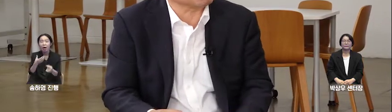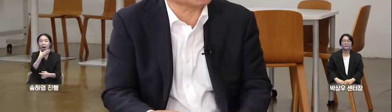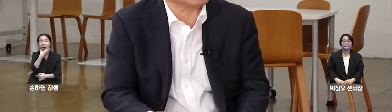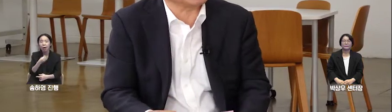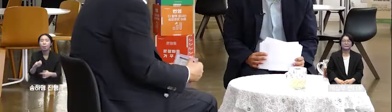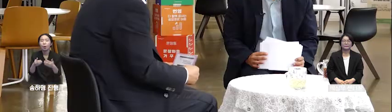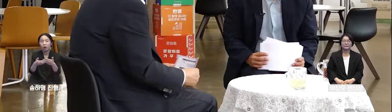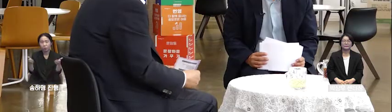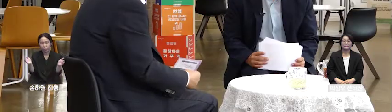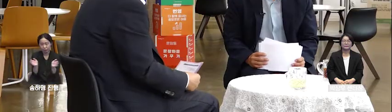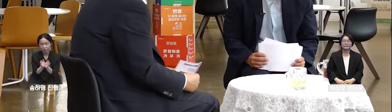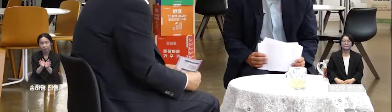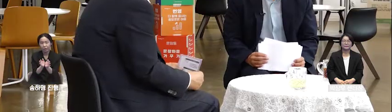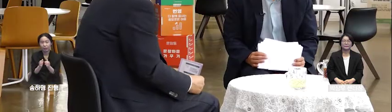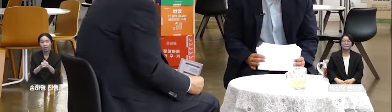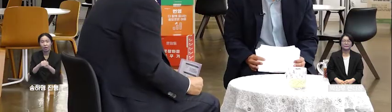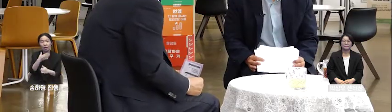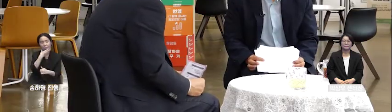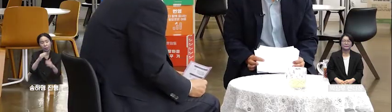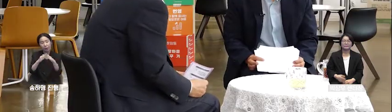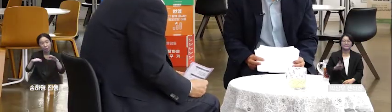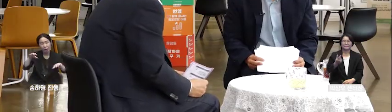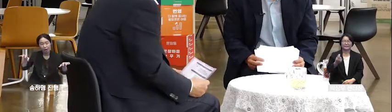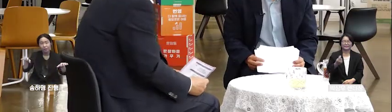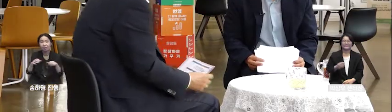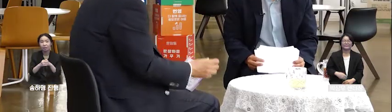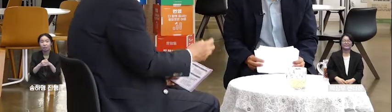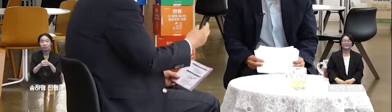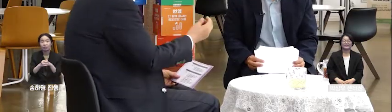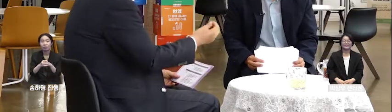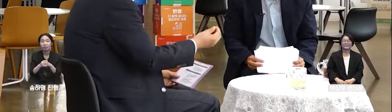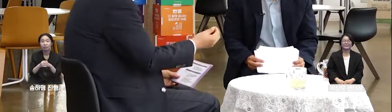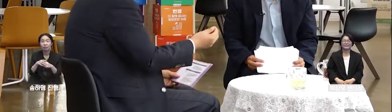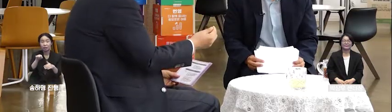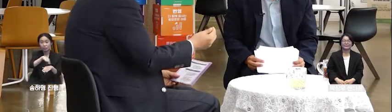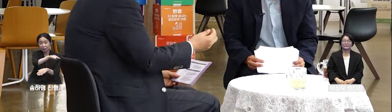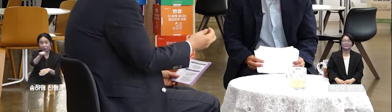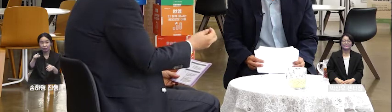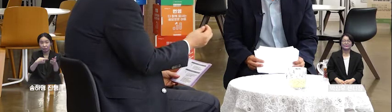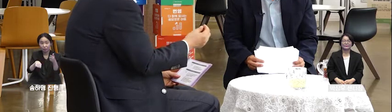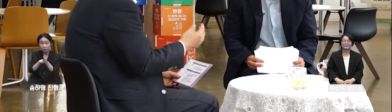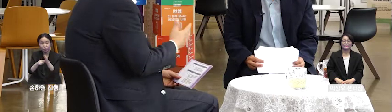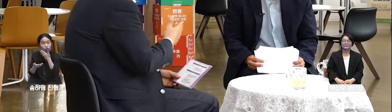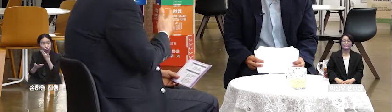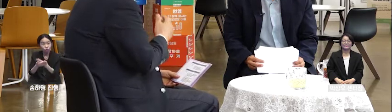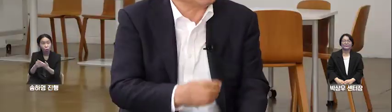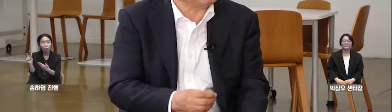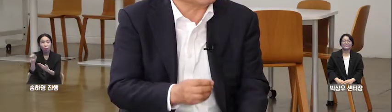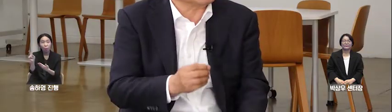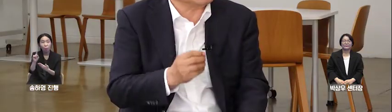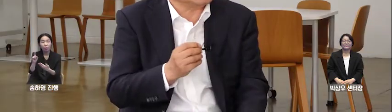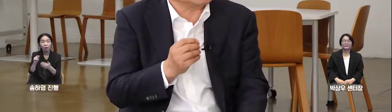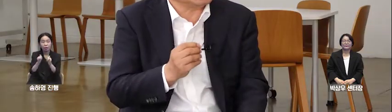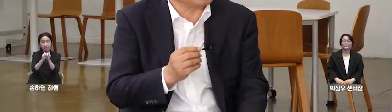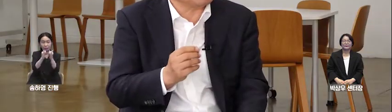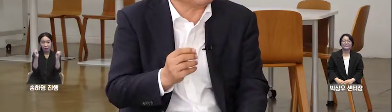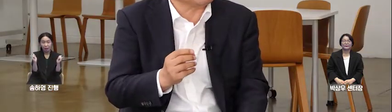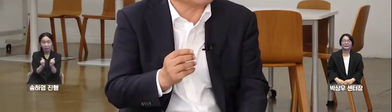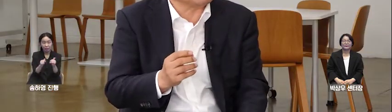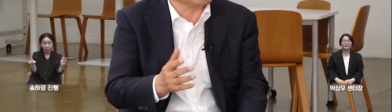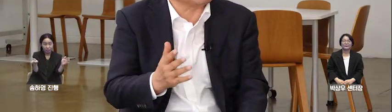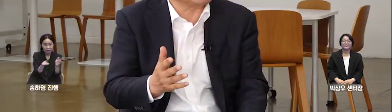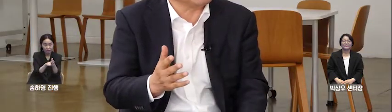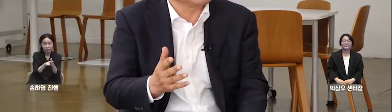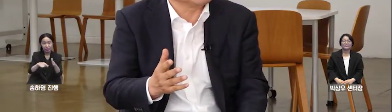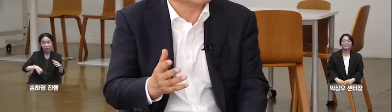행복한 공동체, 예. 행복한 마을. 근데 이런 걸 위해서 중요한 것이 사회적 신뢰